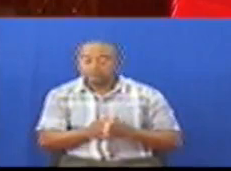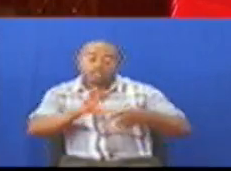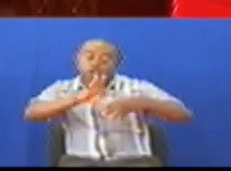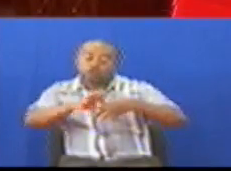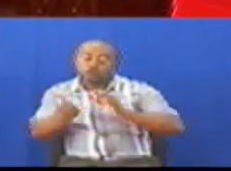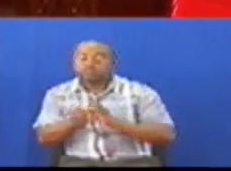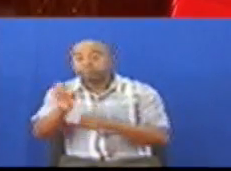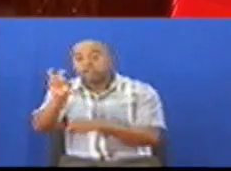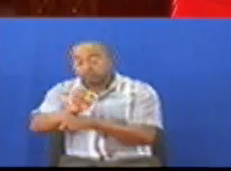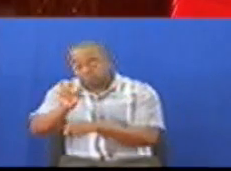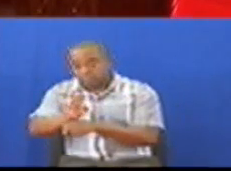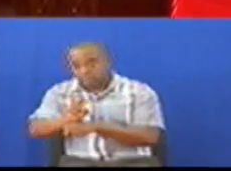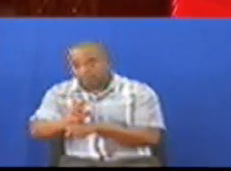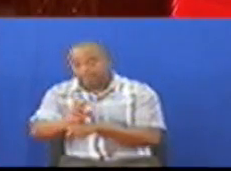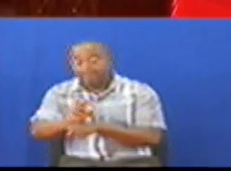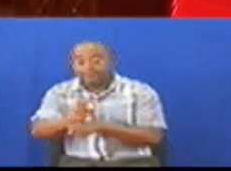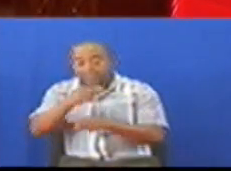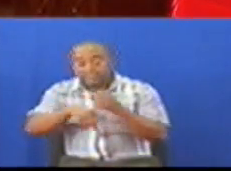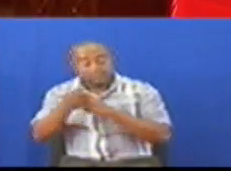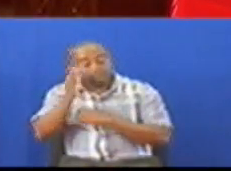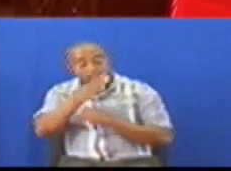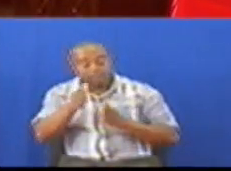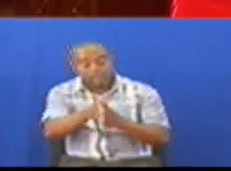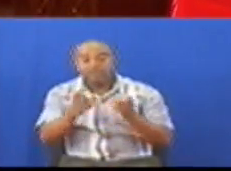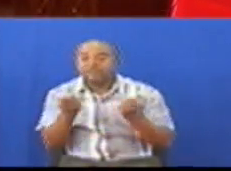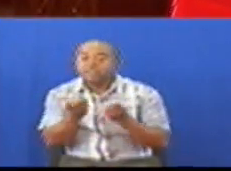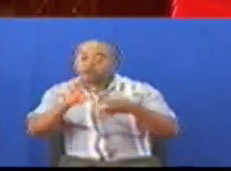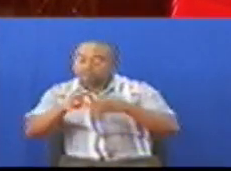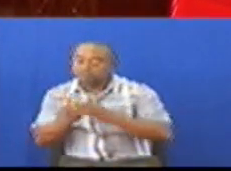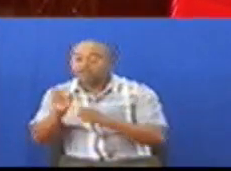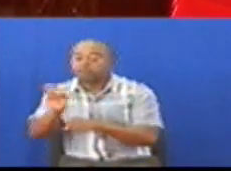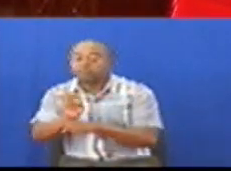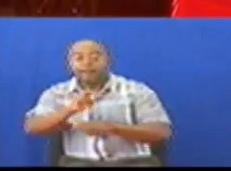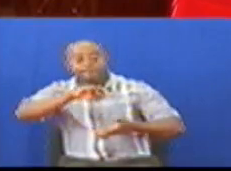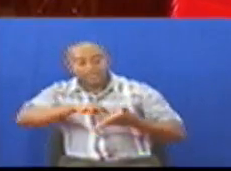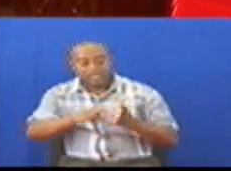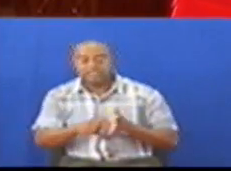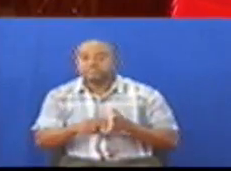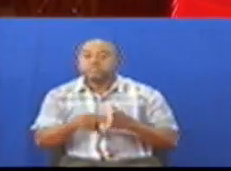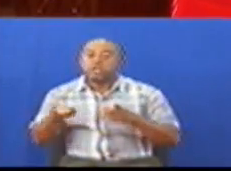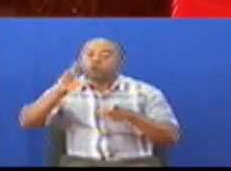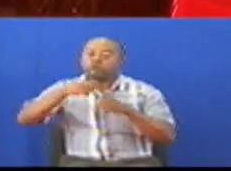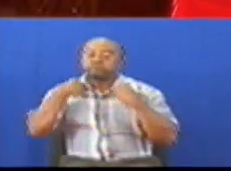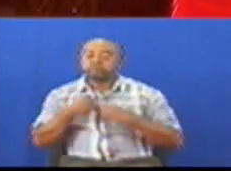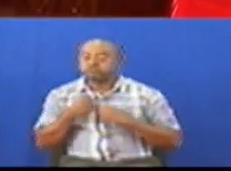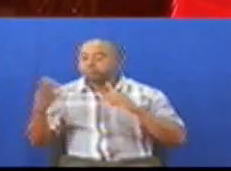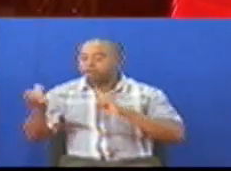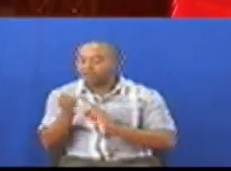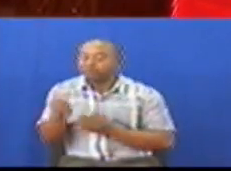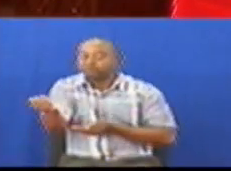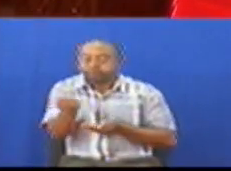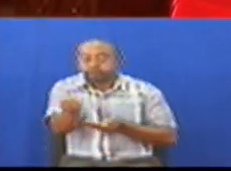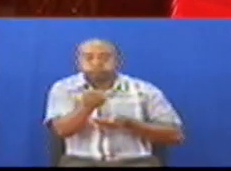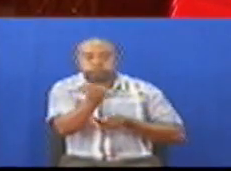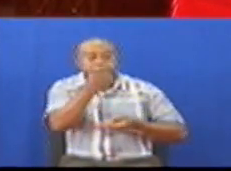shughuli za utoaji wa elimu katika mamlaka za serikali za mitaa, na kuratibu na kusimamia mkakati wa kuongeza juhudi za ukusanyaji wa mapato na matumizi katika mamlaka